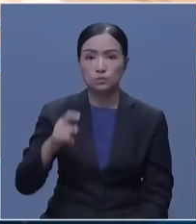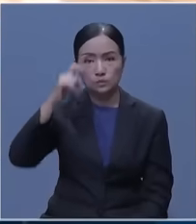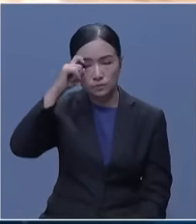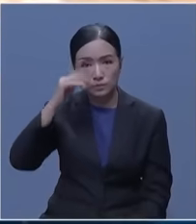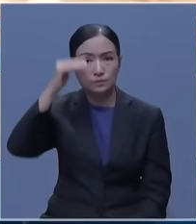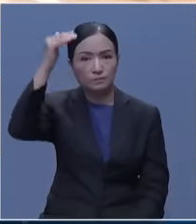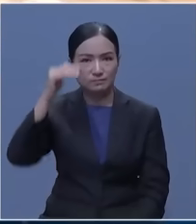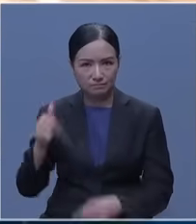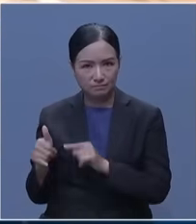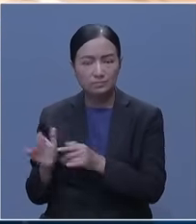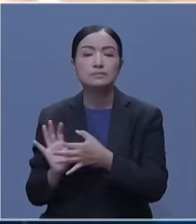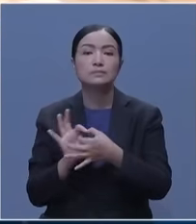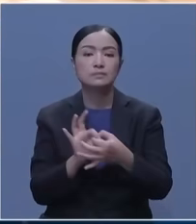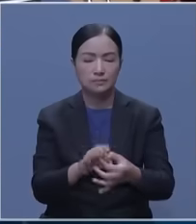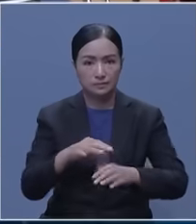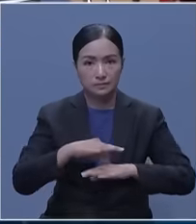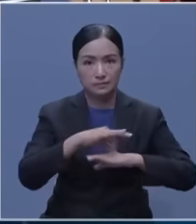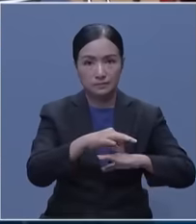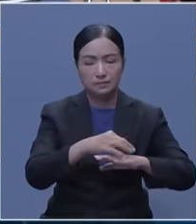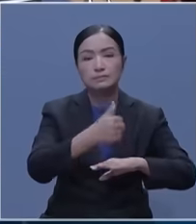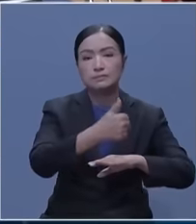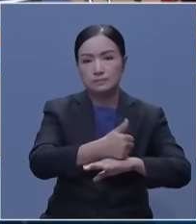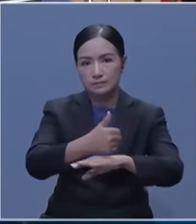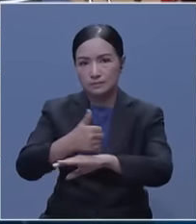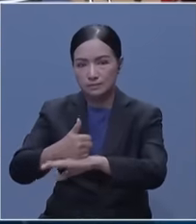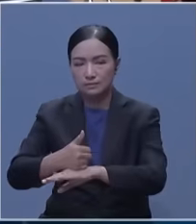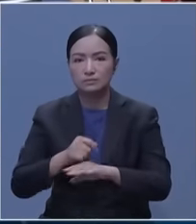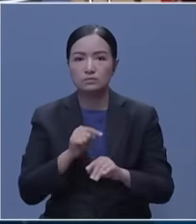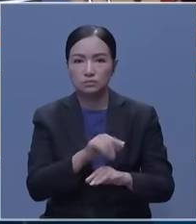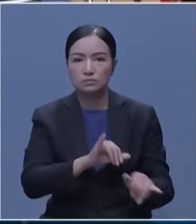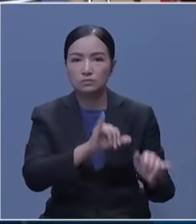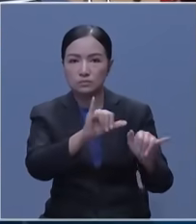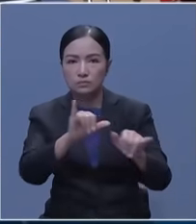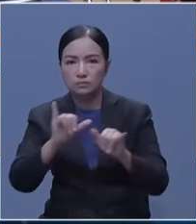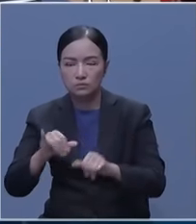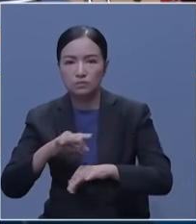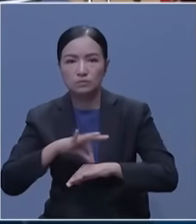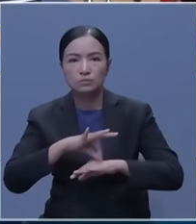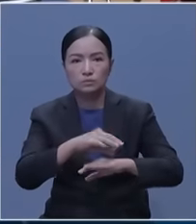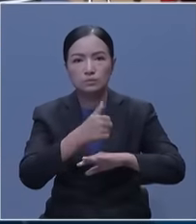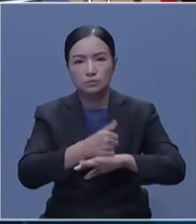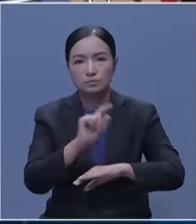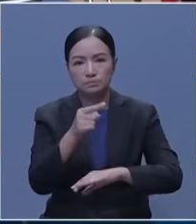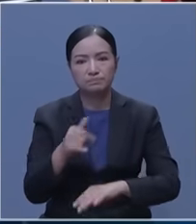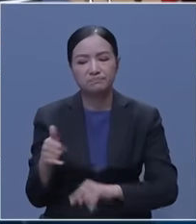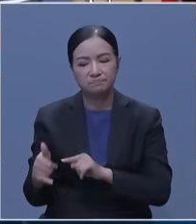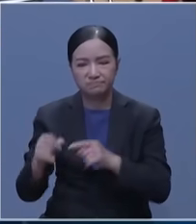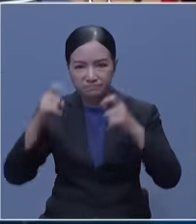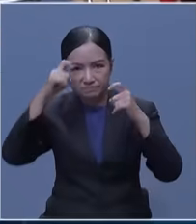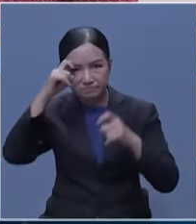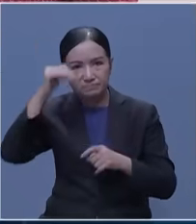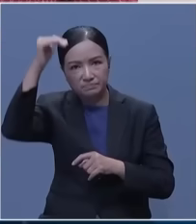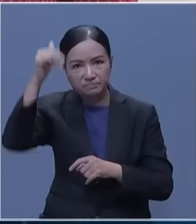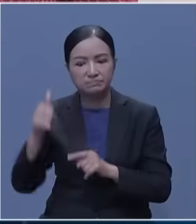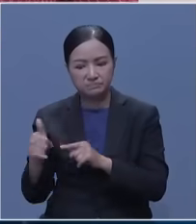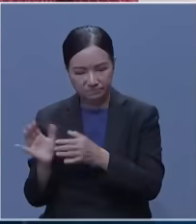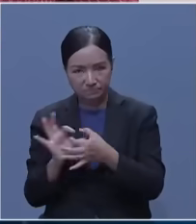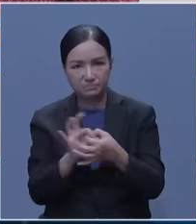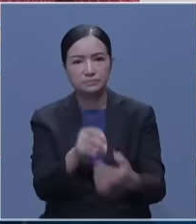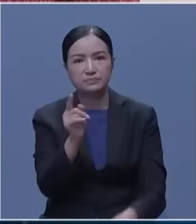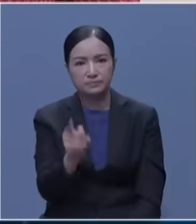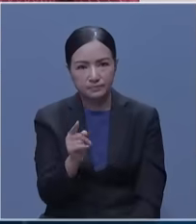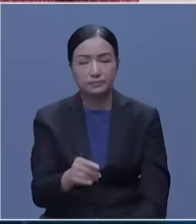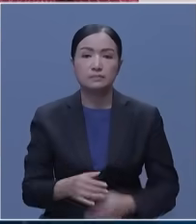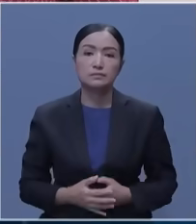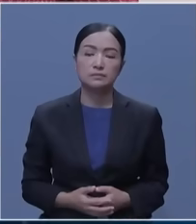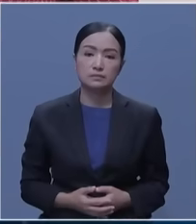เข้าไปเกี่ยวข้องกับการแต่งตั้งโยกย้ายจริงๆบางคนก็จะถามว่าอ้าวแล้วอย่างนี้มันจะต้องอาศัยในเรื่องของพยานหลักฐานอย่างอื่นไหมที่จะเอาผิ